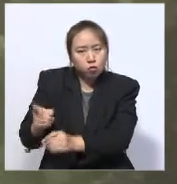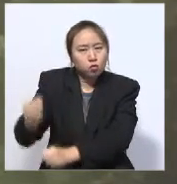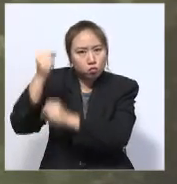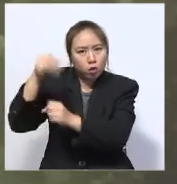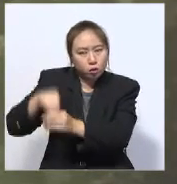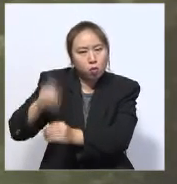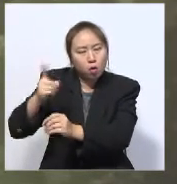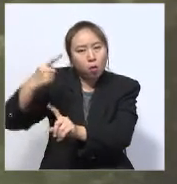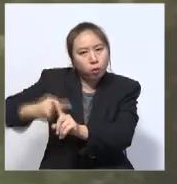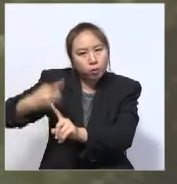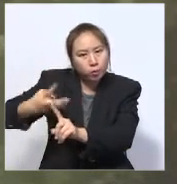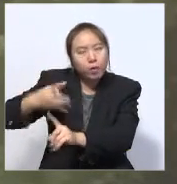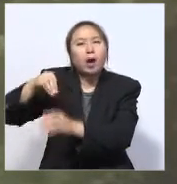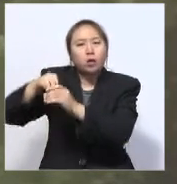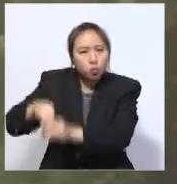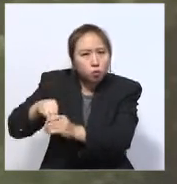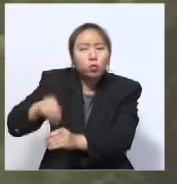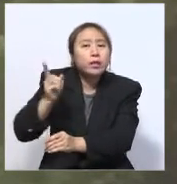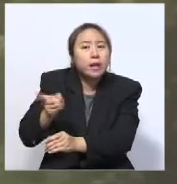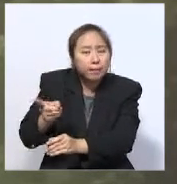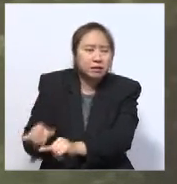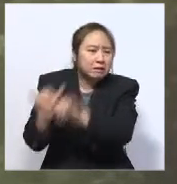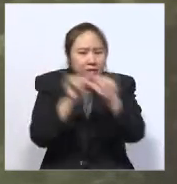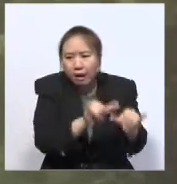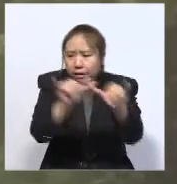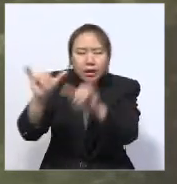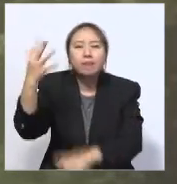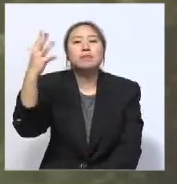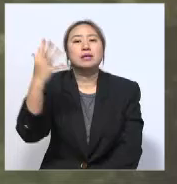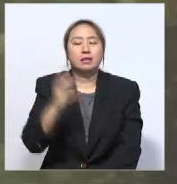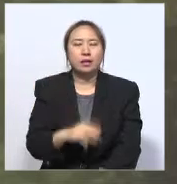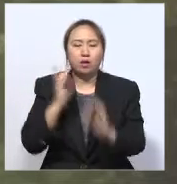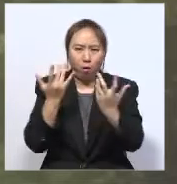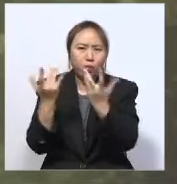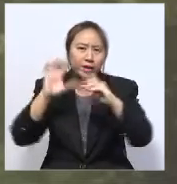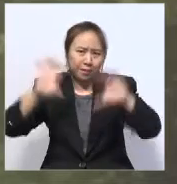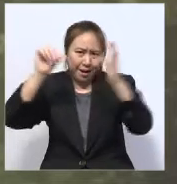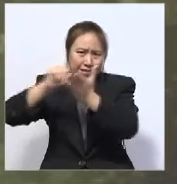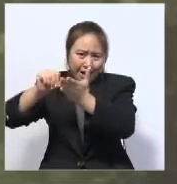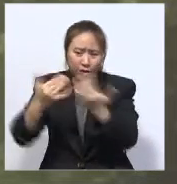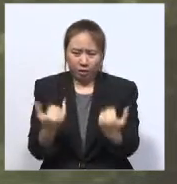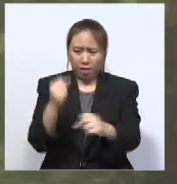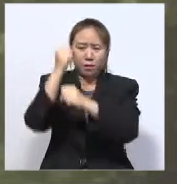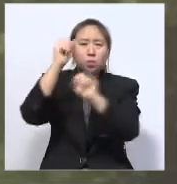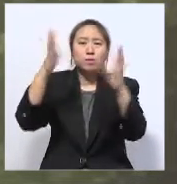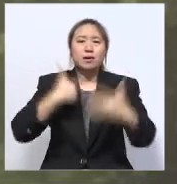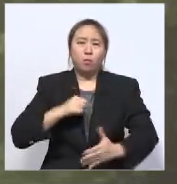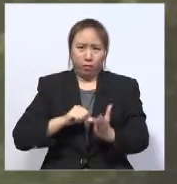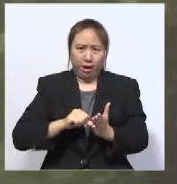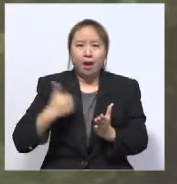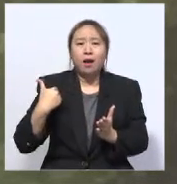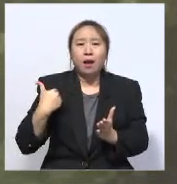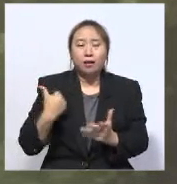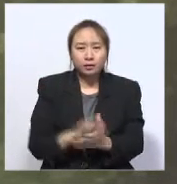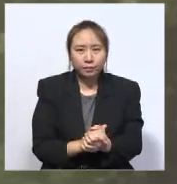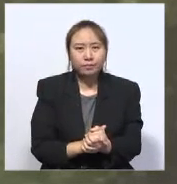ะประท้วงกี่วันกี่เดือนกี่ปีเขาก็อยู่ตรงนั้นแหละเดี๋ยวรัฐบาลเขาต้องแก้วันนี้ไม่ต้องประท้วงผมก็แก้อยู่แล้วไอ้ที่ฉันร้องมาทั้งหมดรัฐบาล